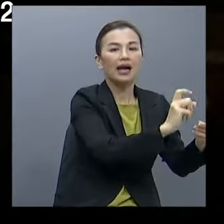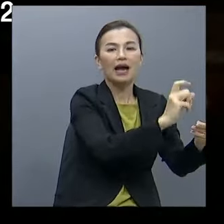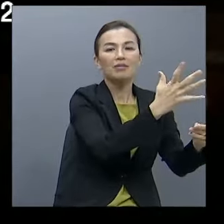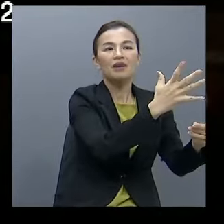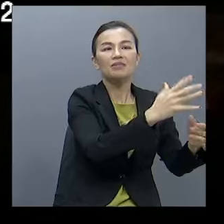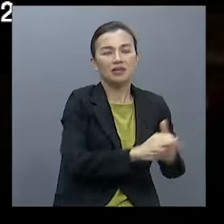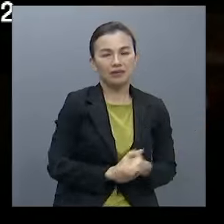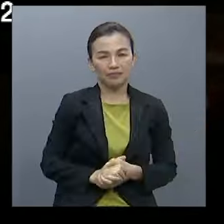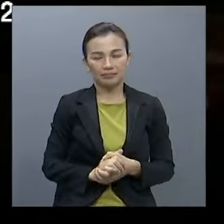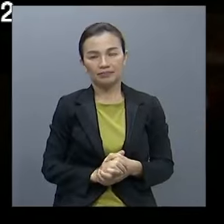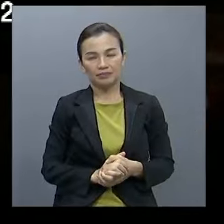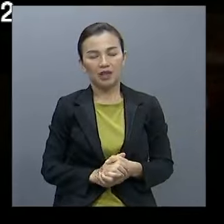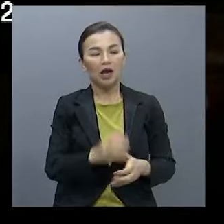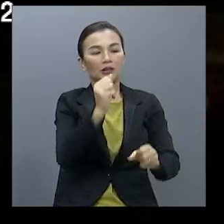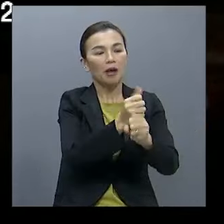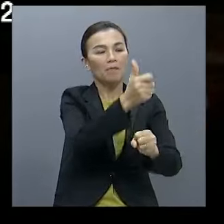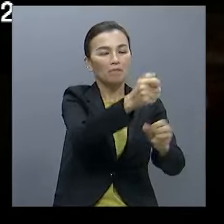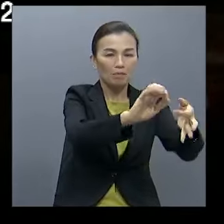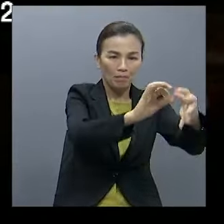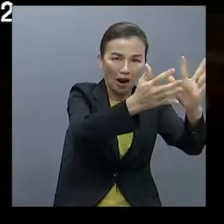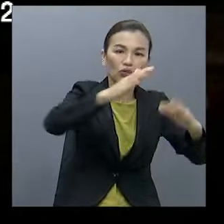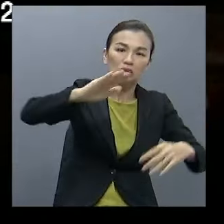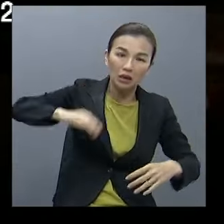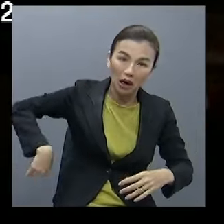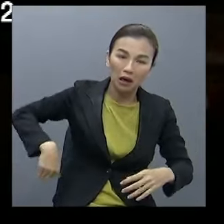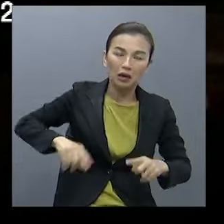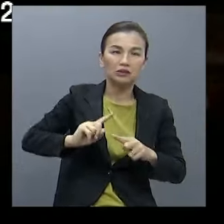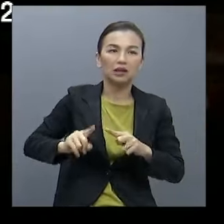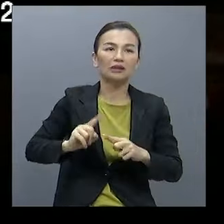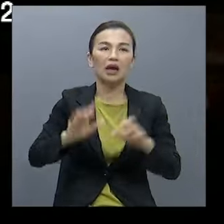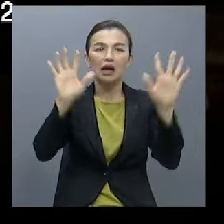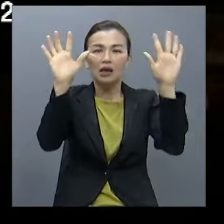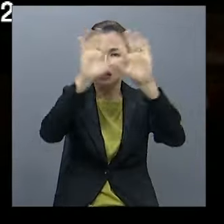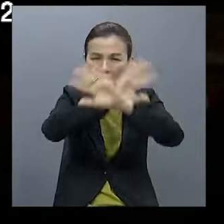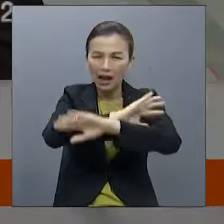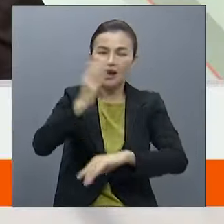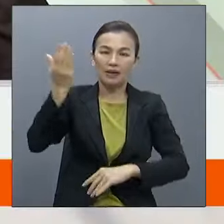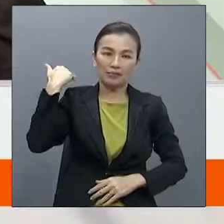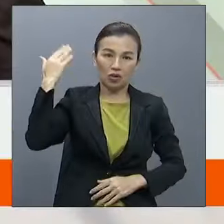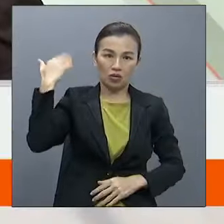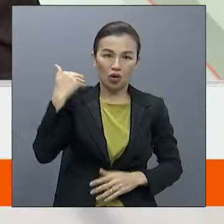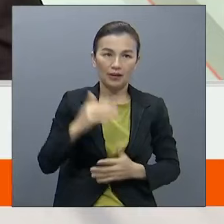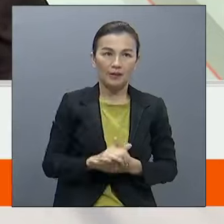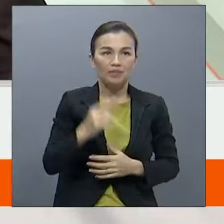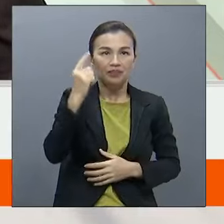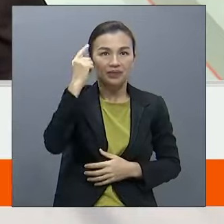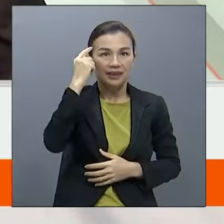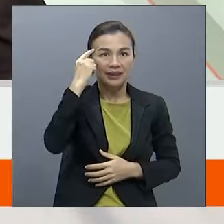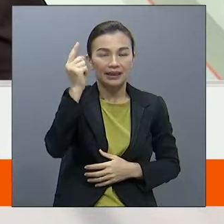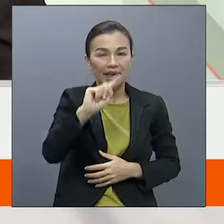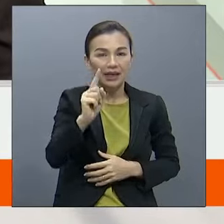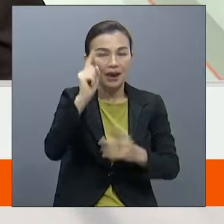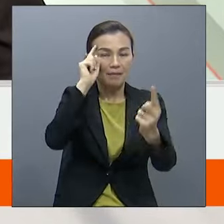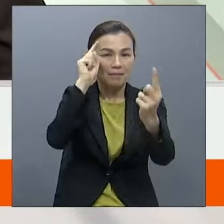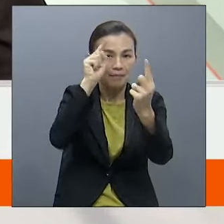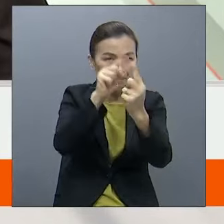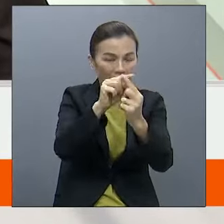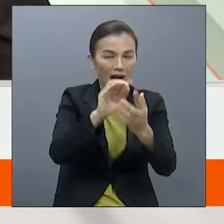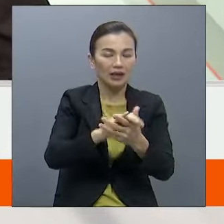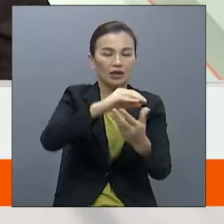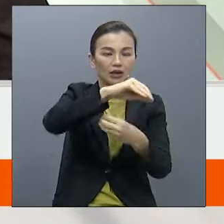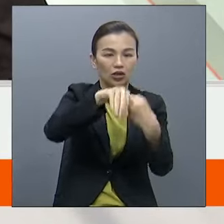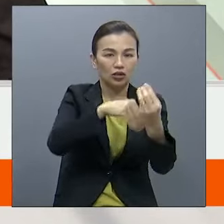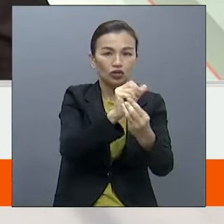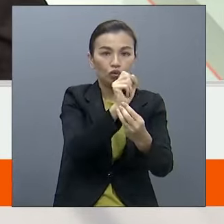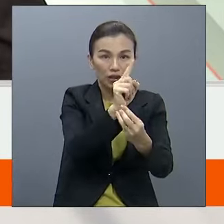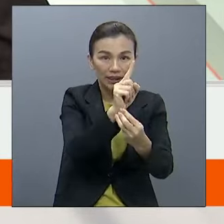เลยครับผม ค่ะลักษณะการก่อเหตุนั้นมันจะค่อนข้างคล้ายคลึงกับก่อนหน้านี้ก็คือตอนนี้เนี่ยเริ่มไปมุ่งเป้าในเรื่องของธุรกิจในพื้นที่ม